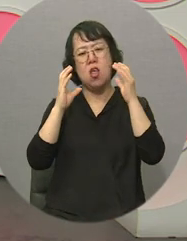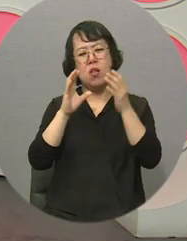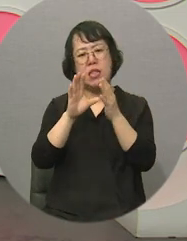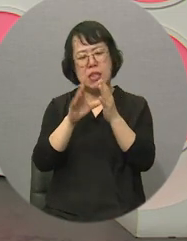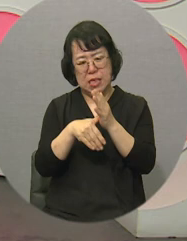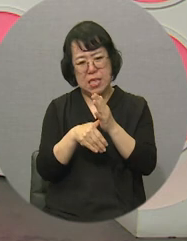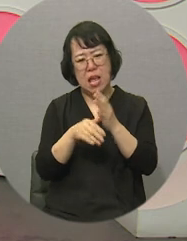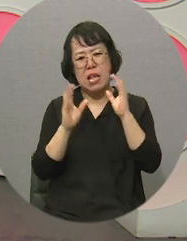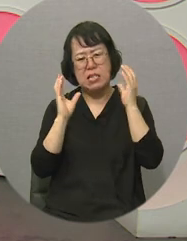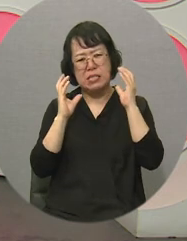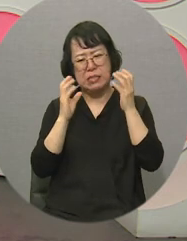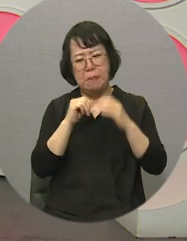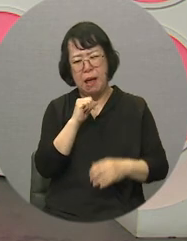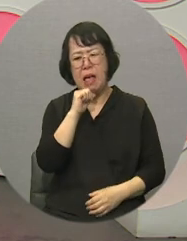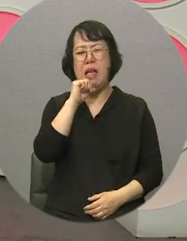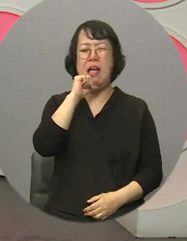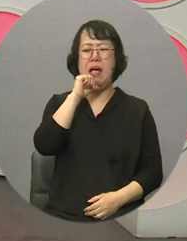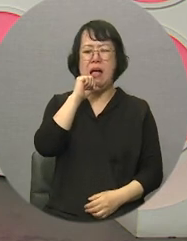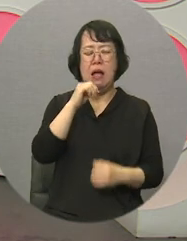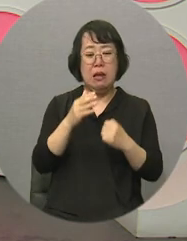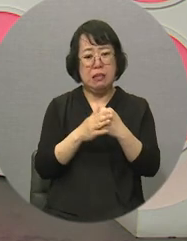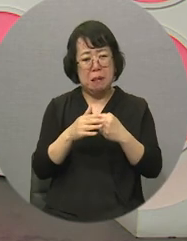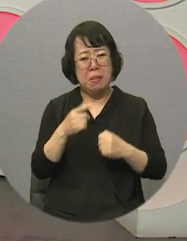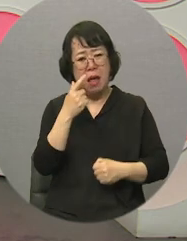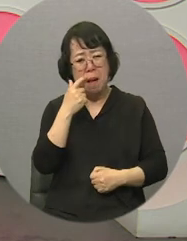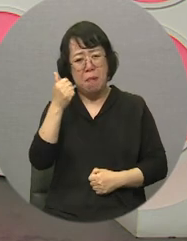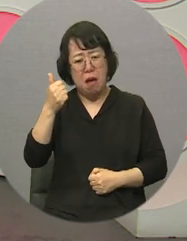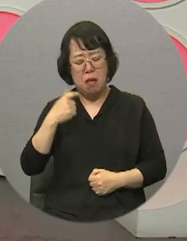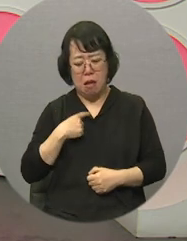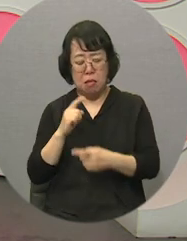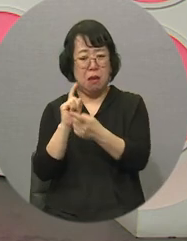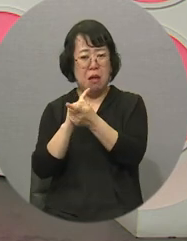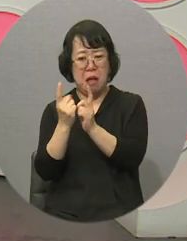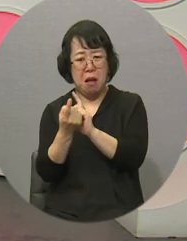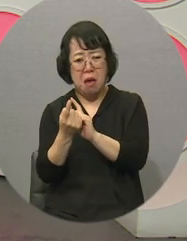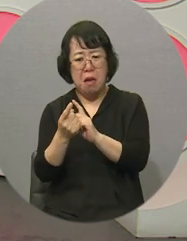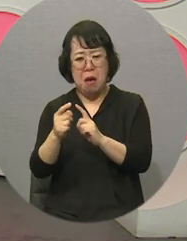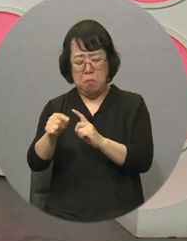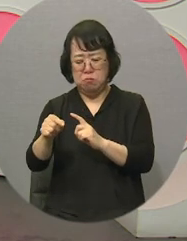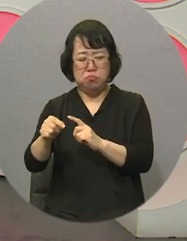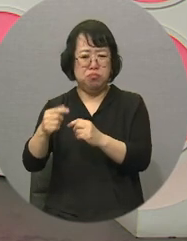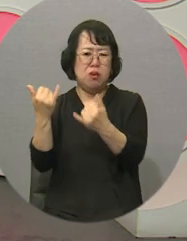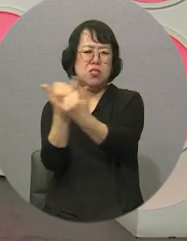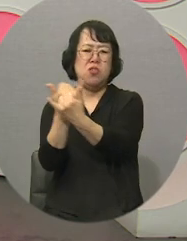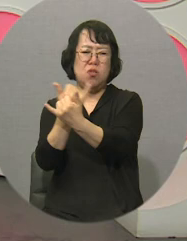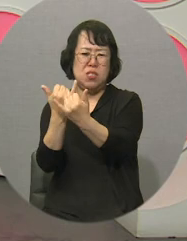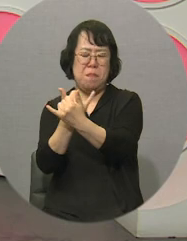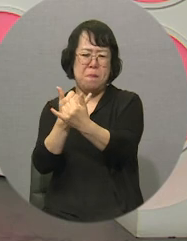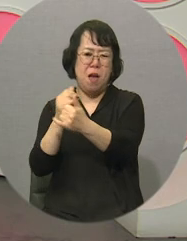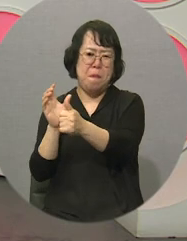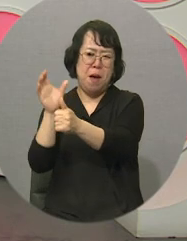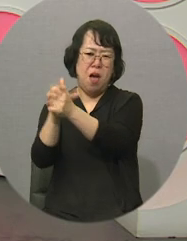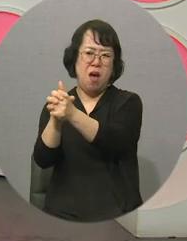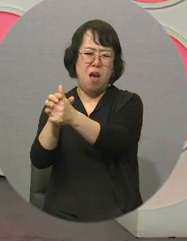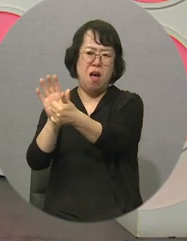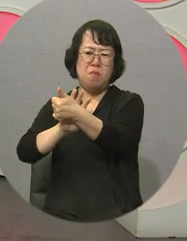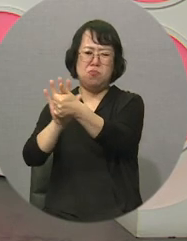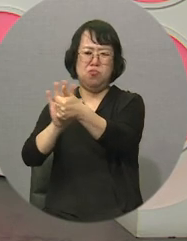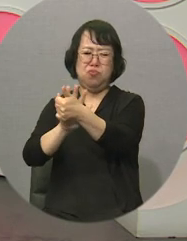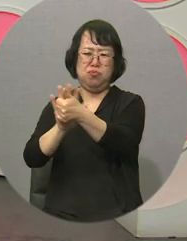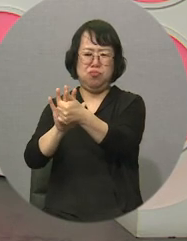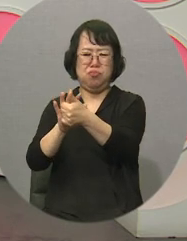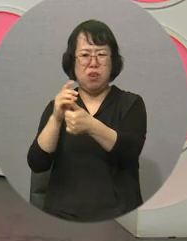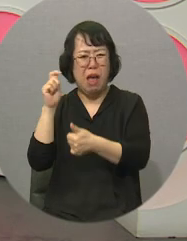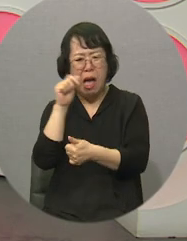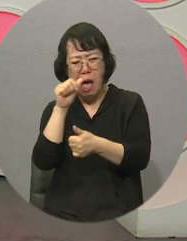자라 방학 때면 아빠는 어김없이 친척 집에 저를 맡기곤 했는데요. 어릴